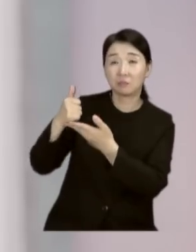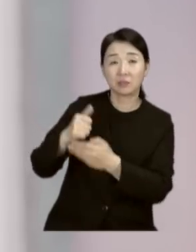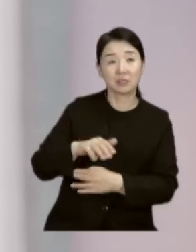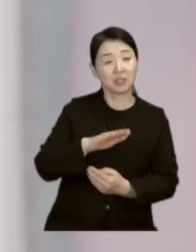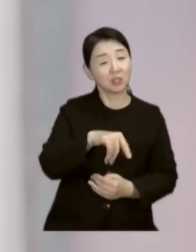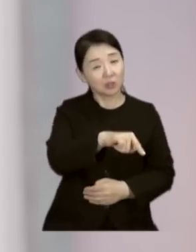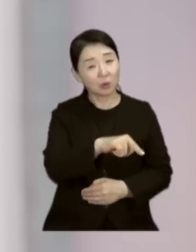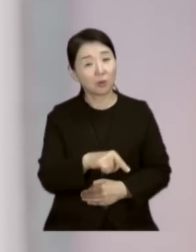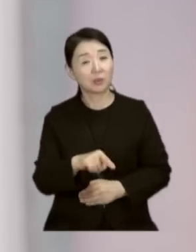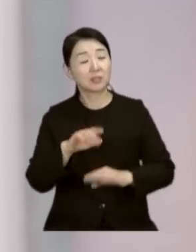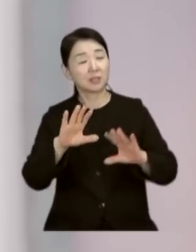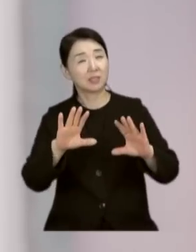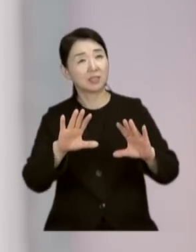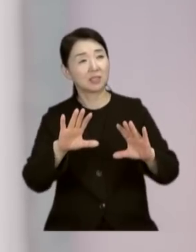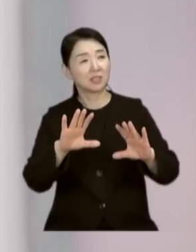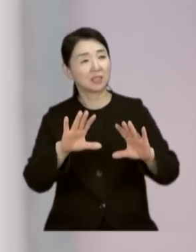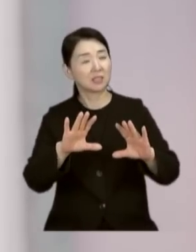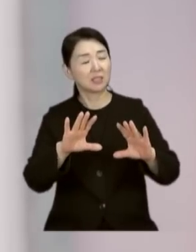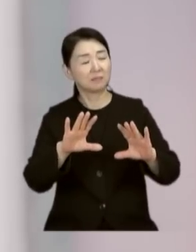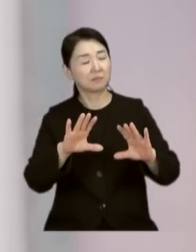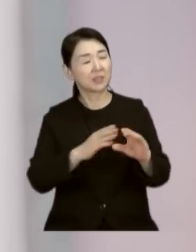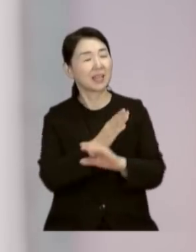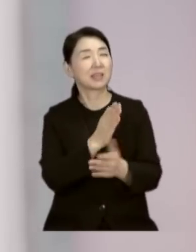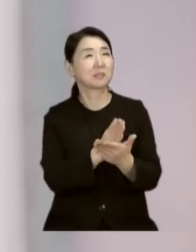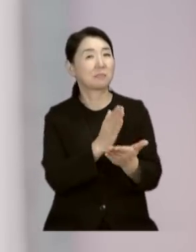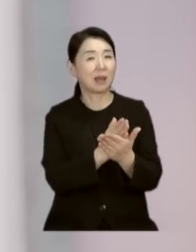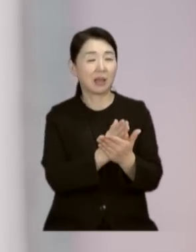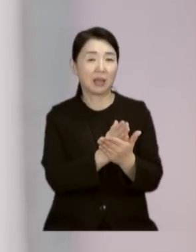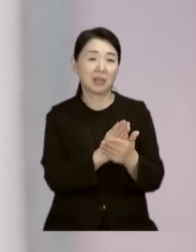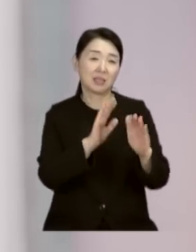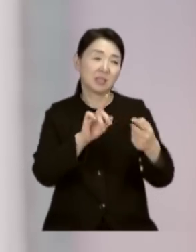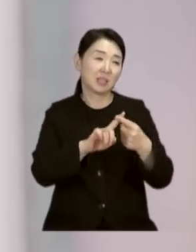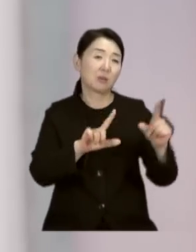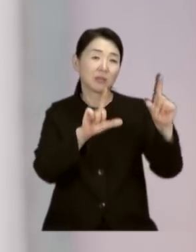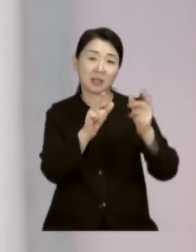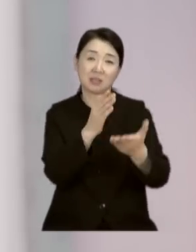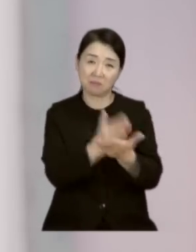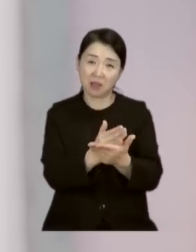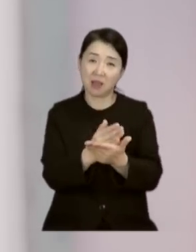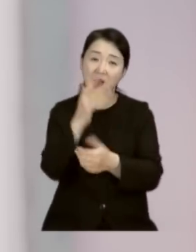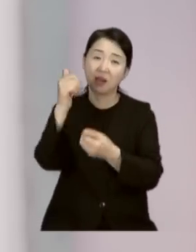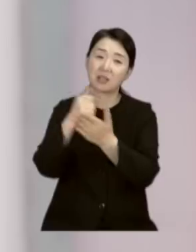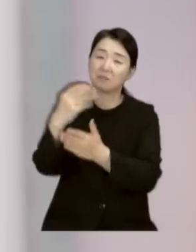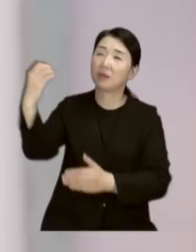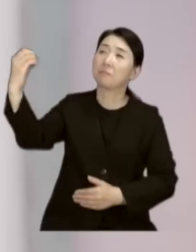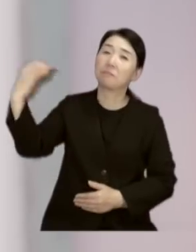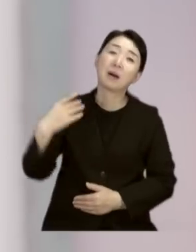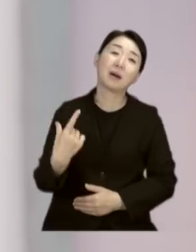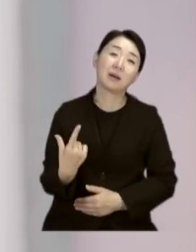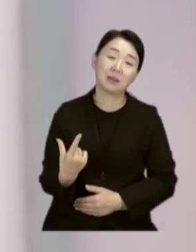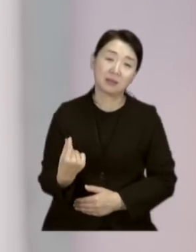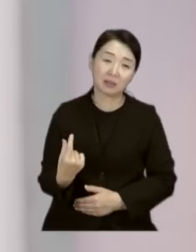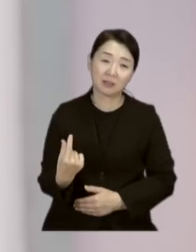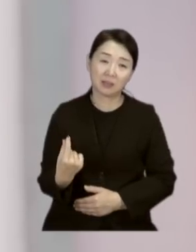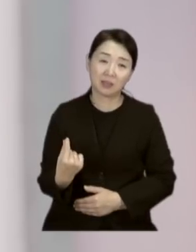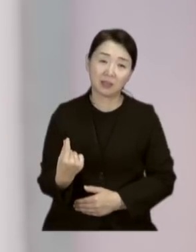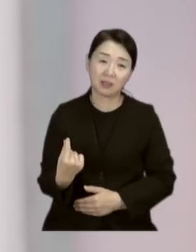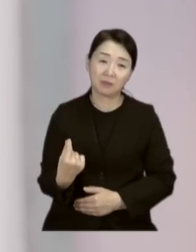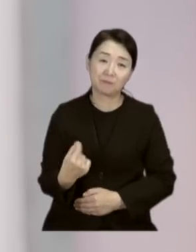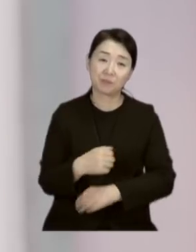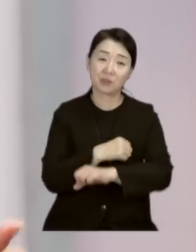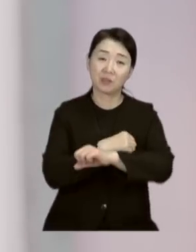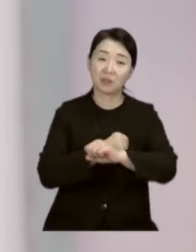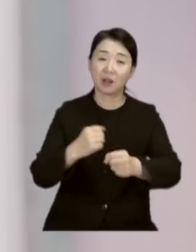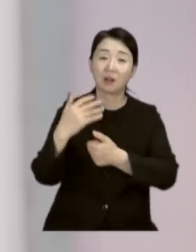너 이상은 안 돼. 지연아 너 더 이상 이렇게 살면 안 되라고 정말 하나님이